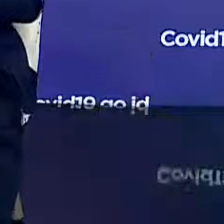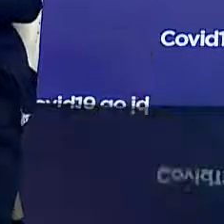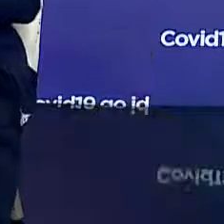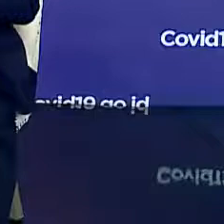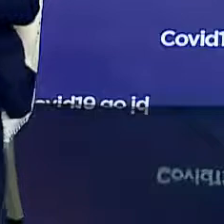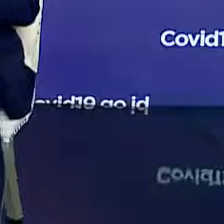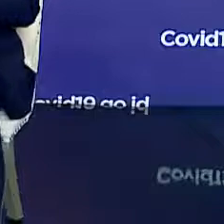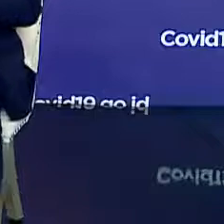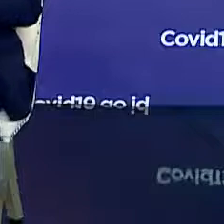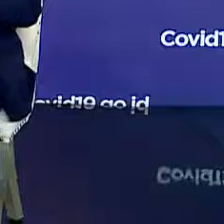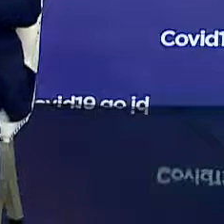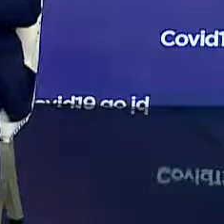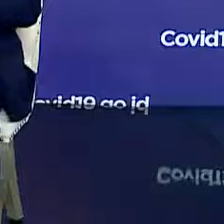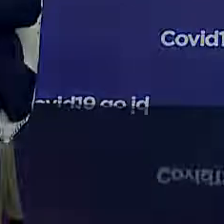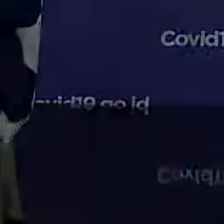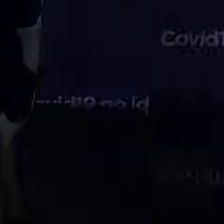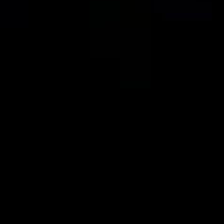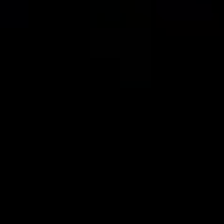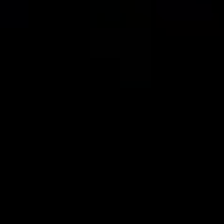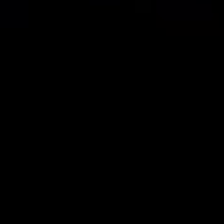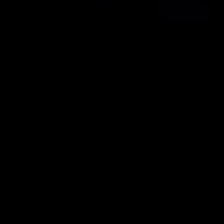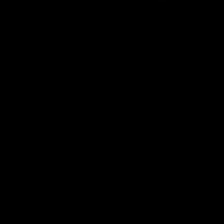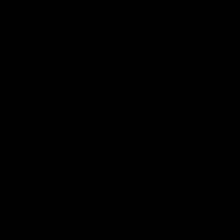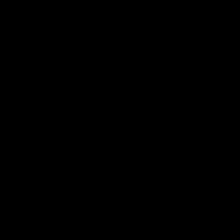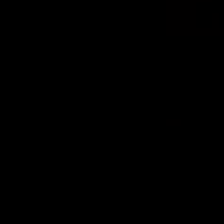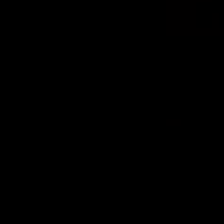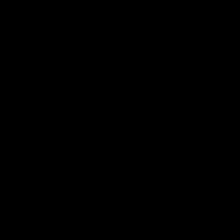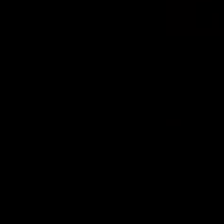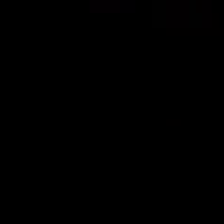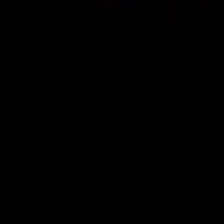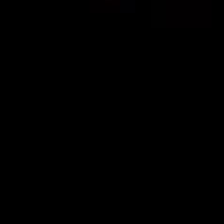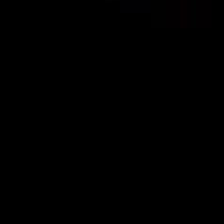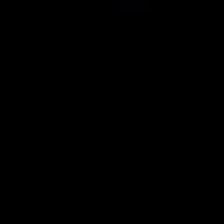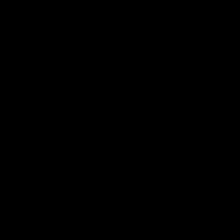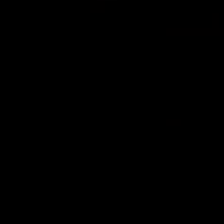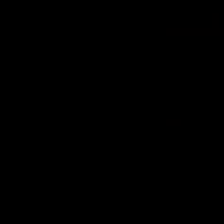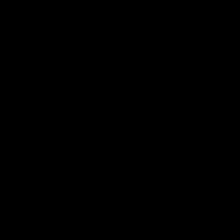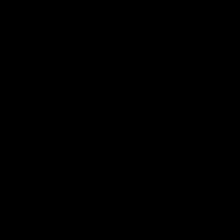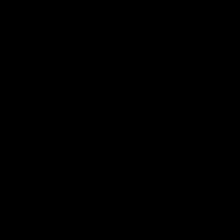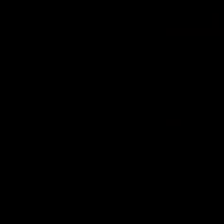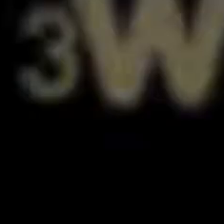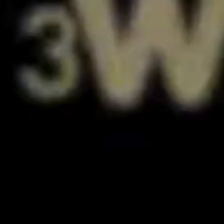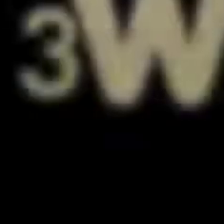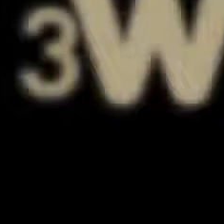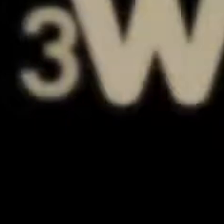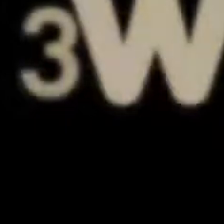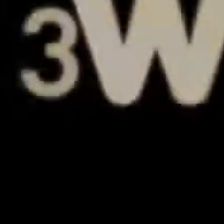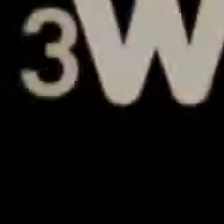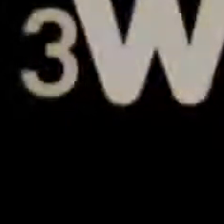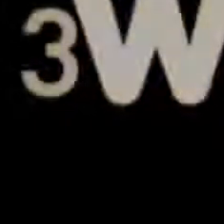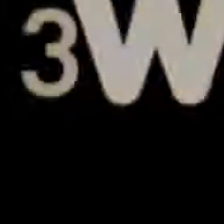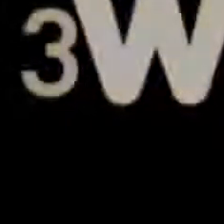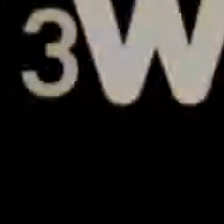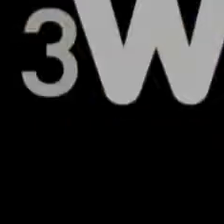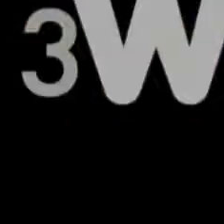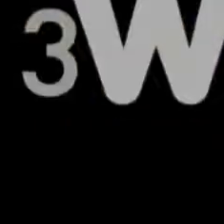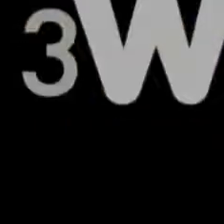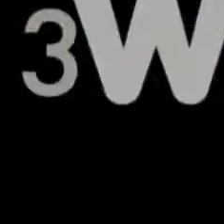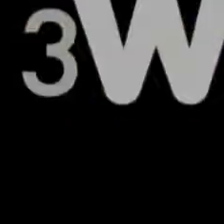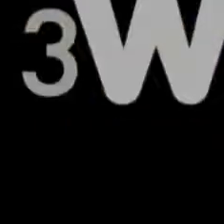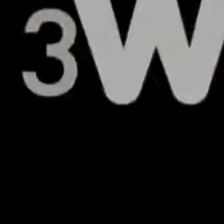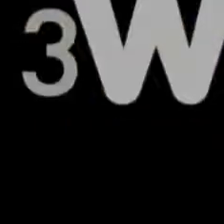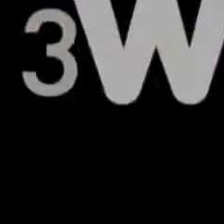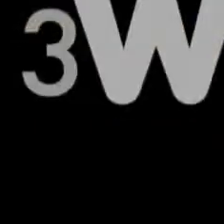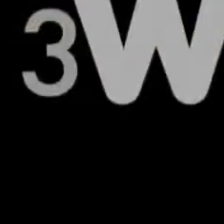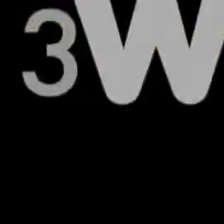Indonesia Syaikh sholih hidup dan 3 wajib wajib